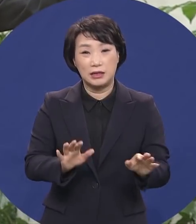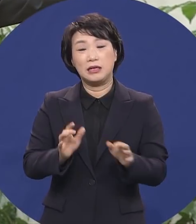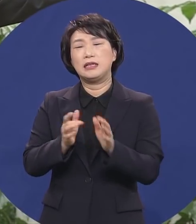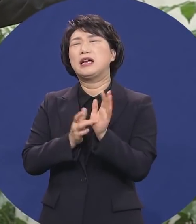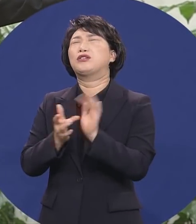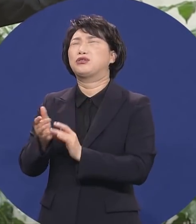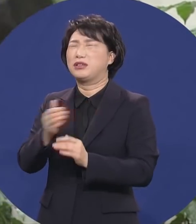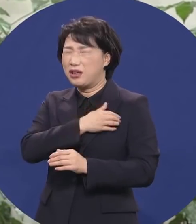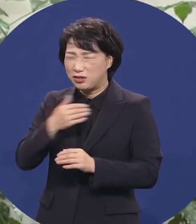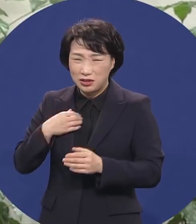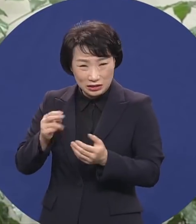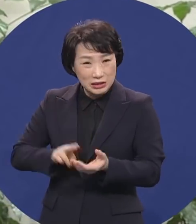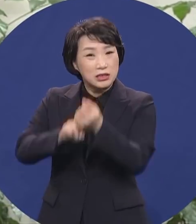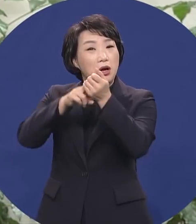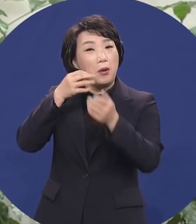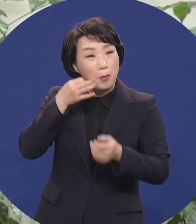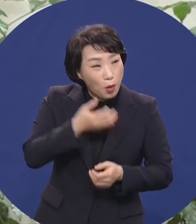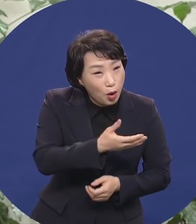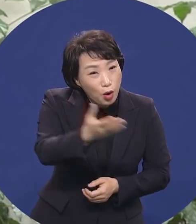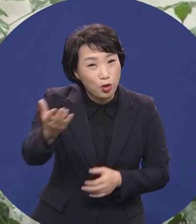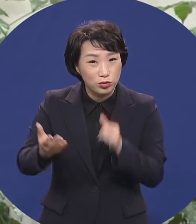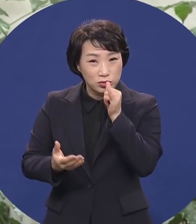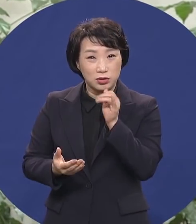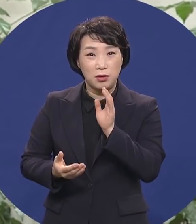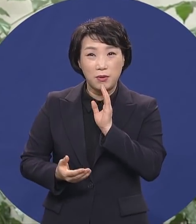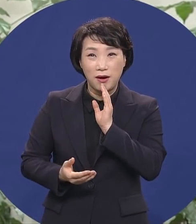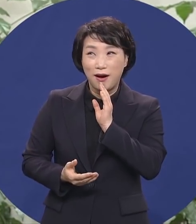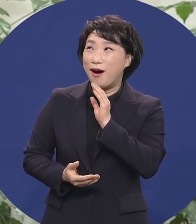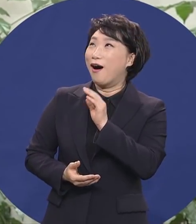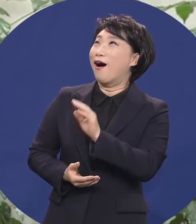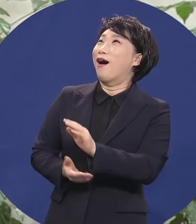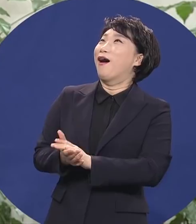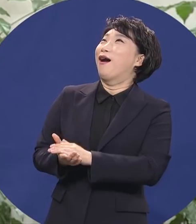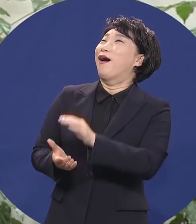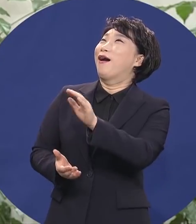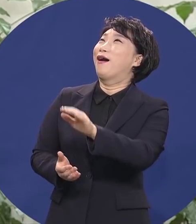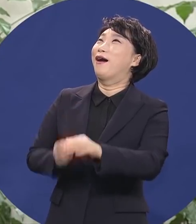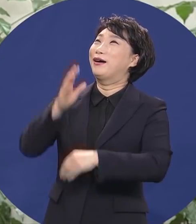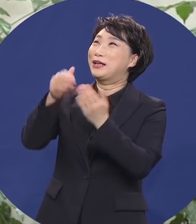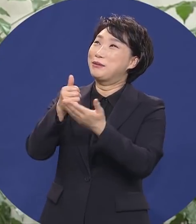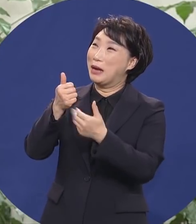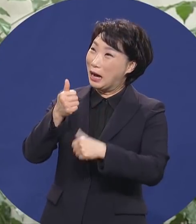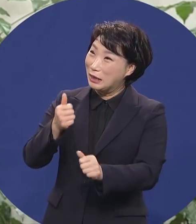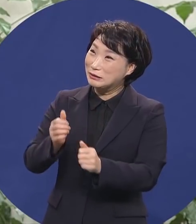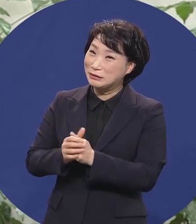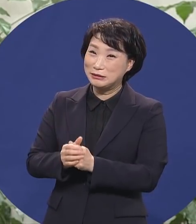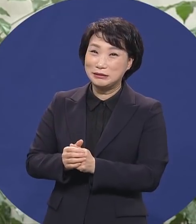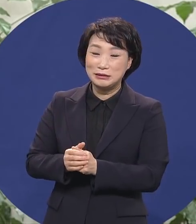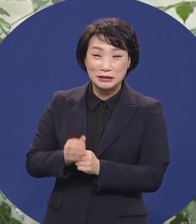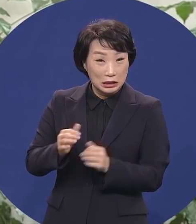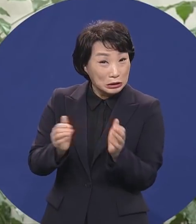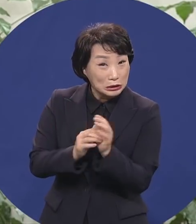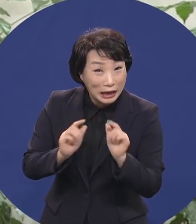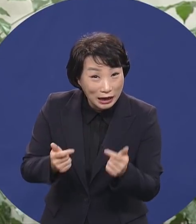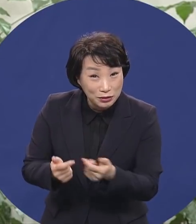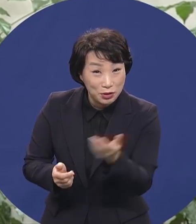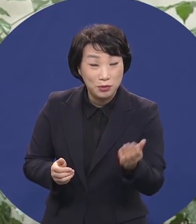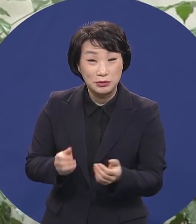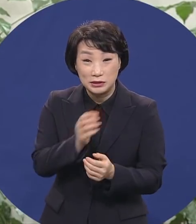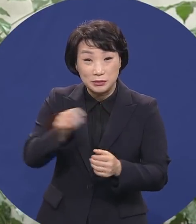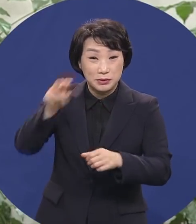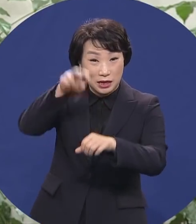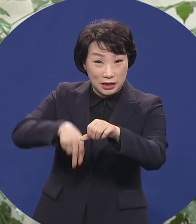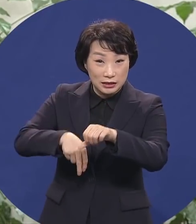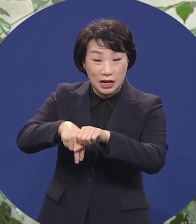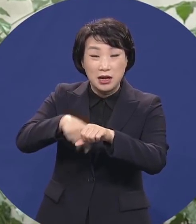능히 이적으로 보이면서, 야, 저분은 하나님의 아들이다, 그것뿐이 아니라